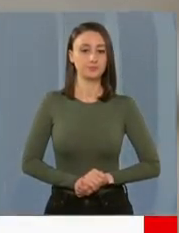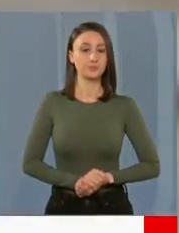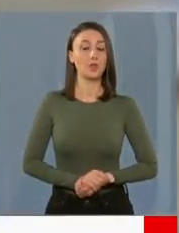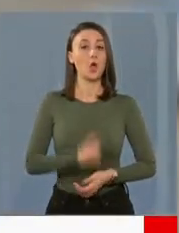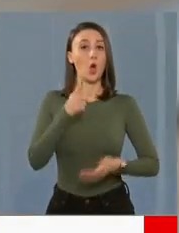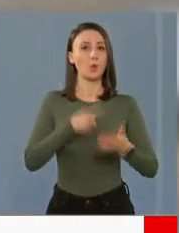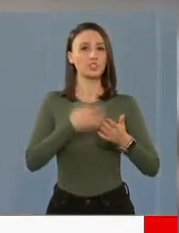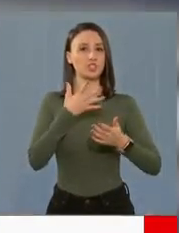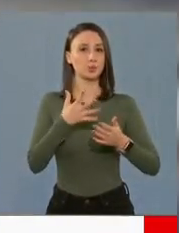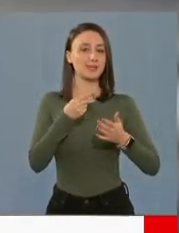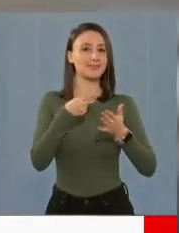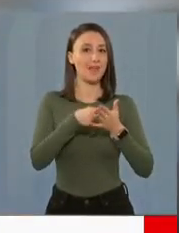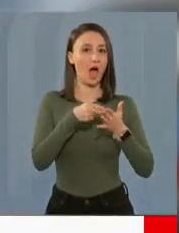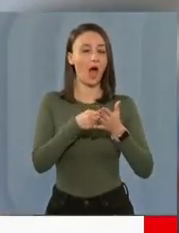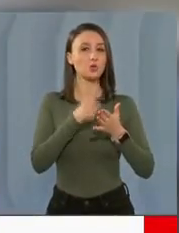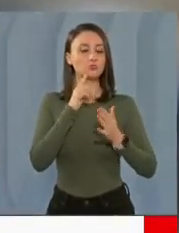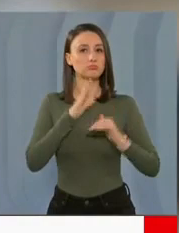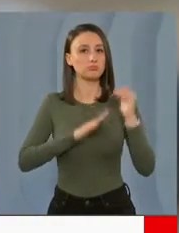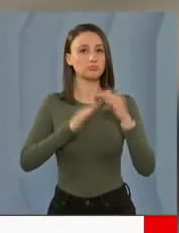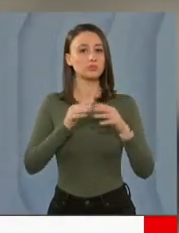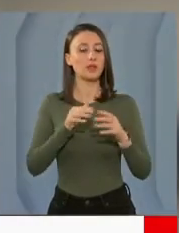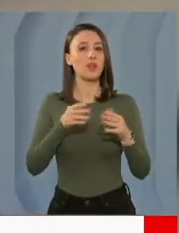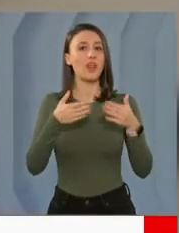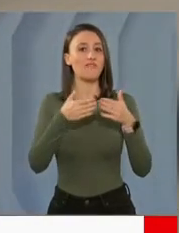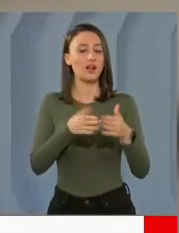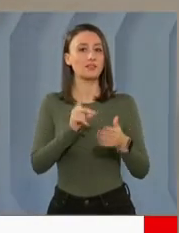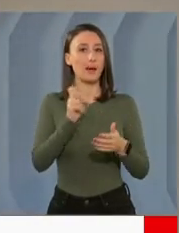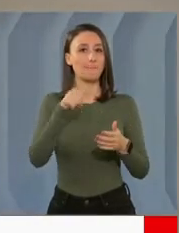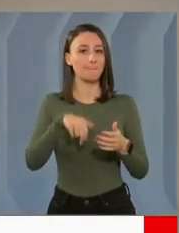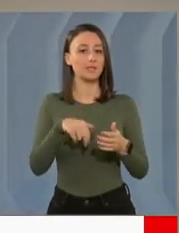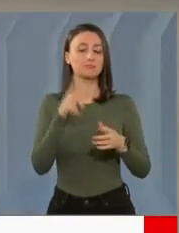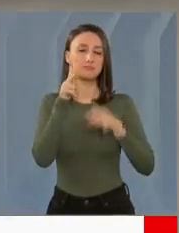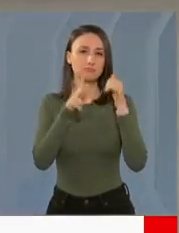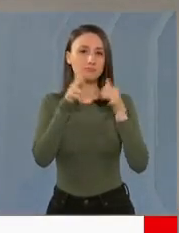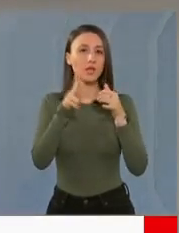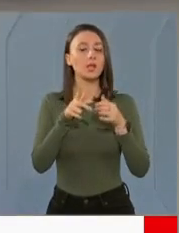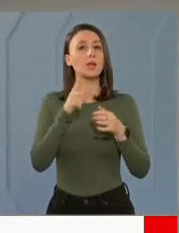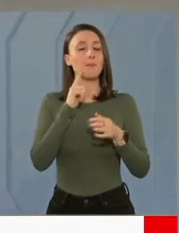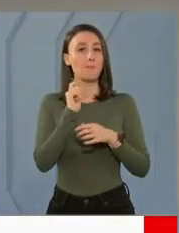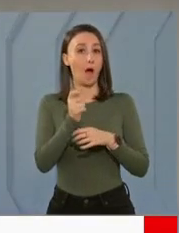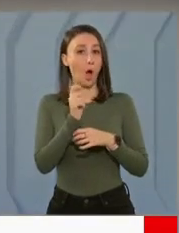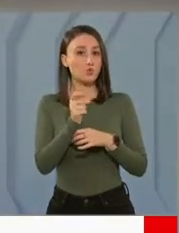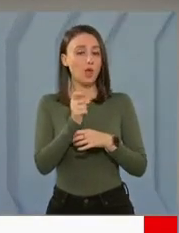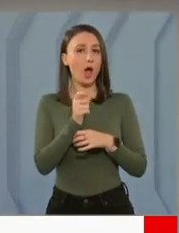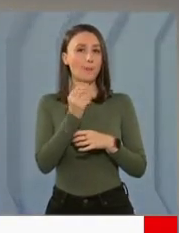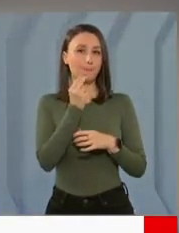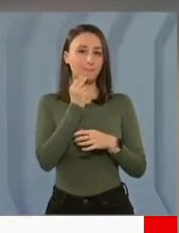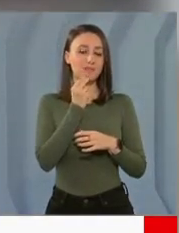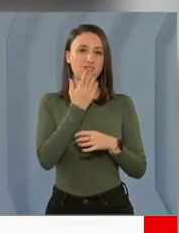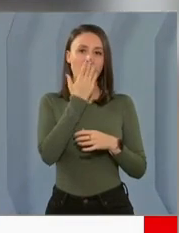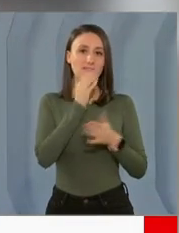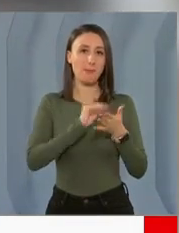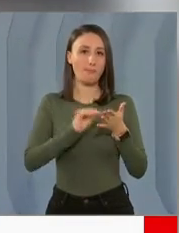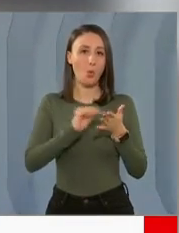Cei 1500 de salariați ai șantierului naval Damen din Mangalia scandează aproape zilnic în pauza de prânz în fața birourilor